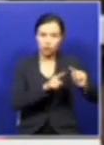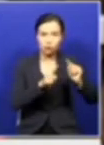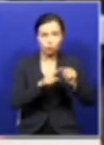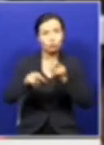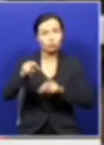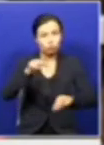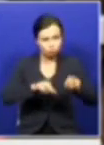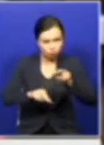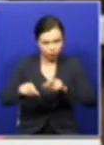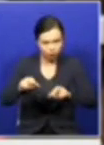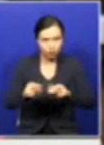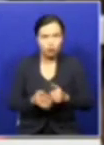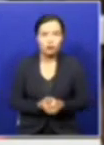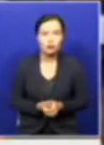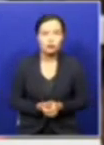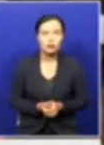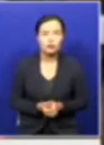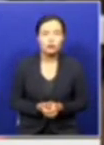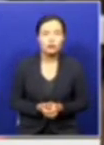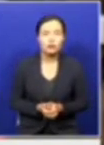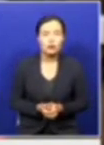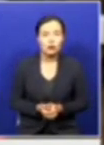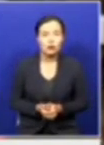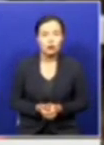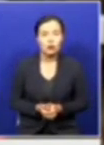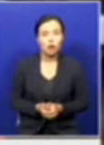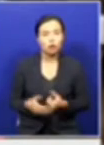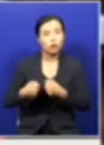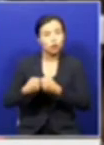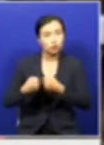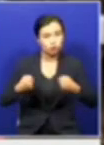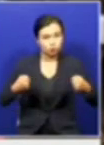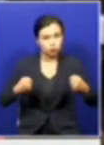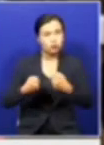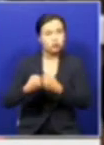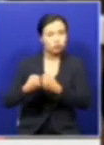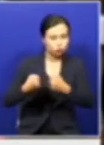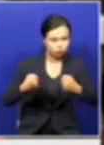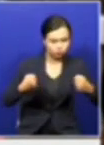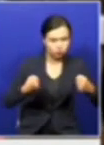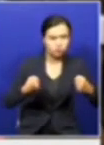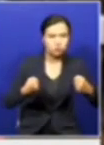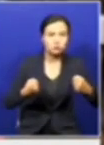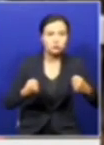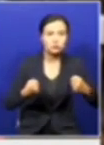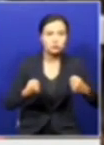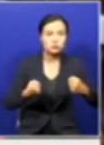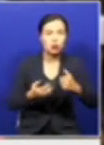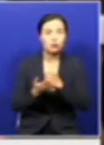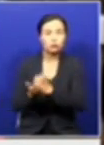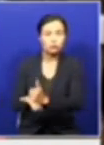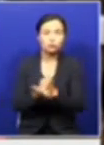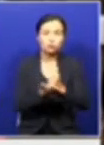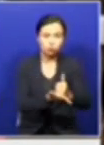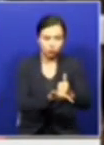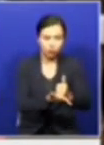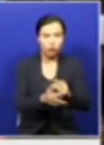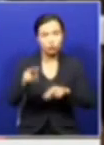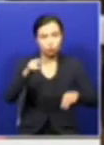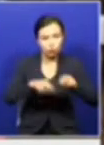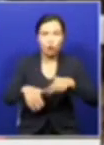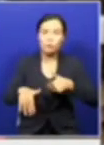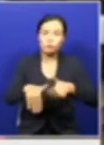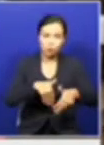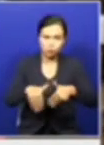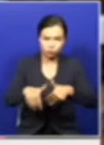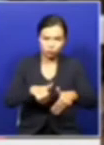แลเพื่อที่จะได้ยืดขยายระยะเวลาในการให้การเยียวยาหรือว่าดูแลพี่น้องประชา